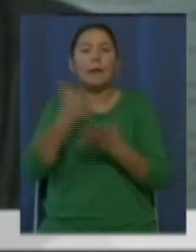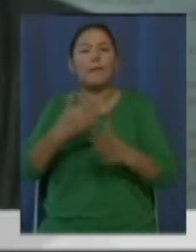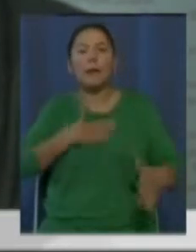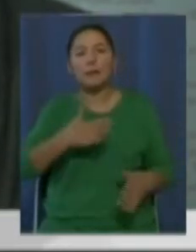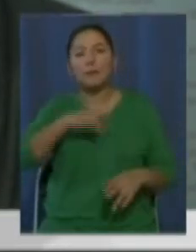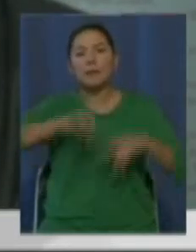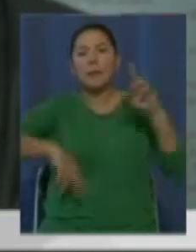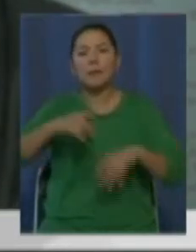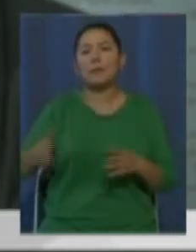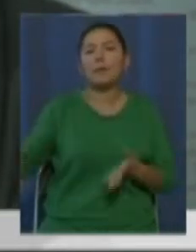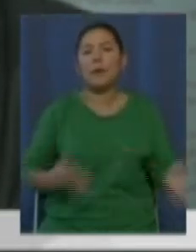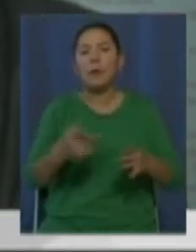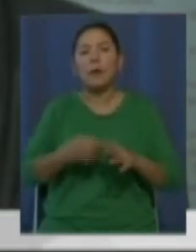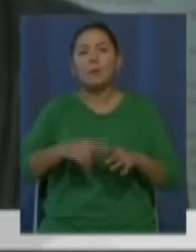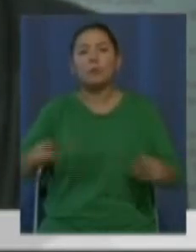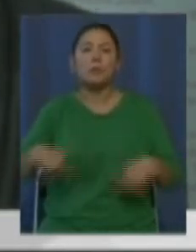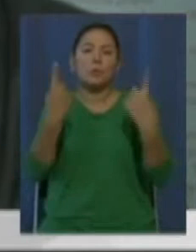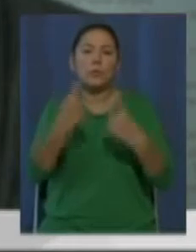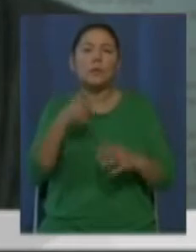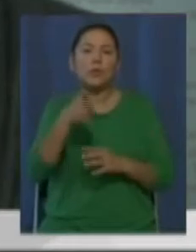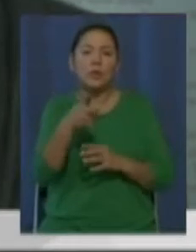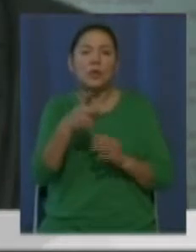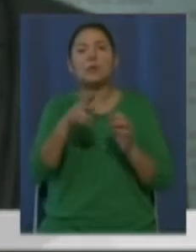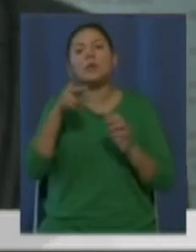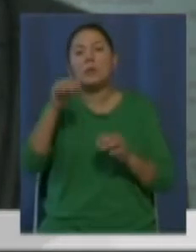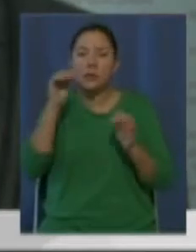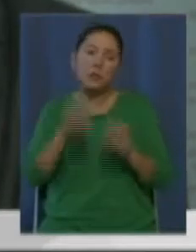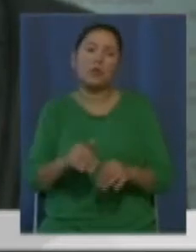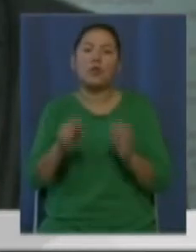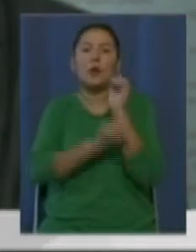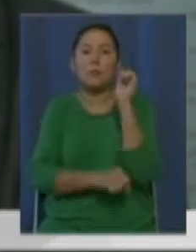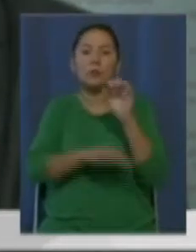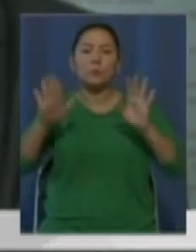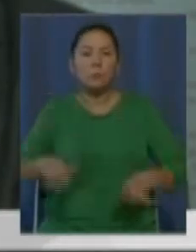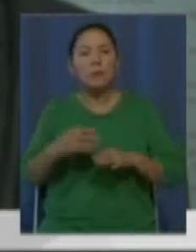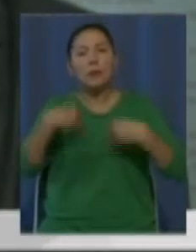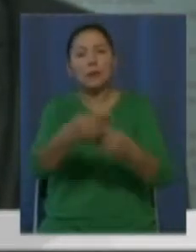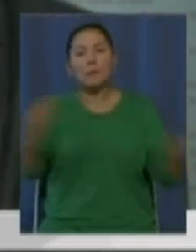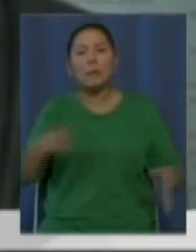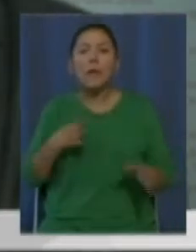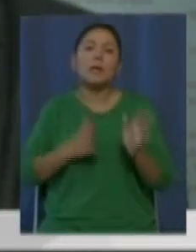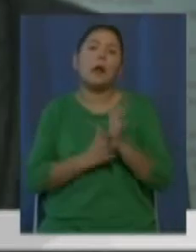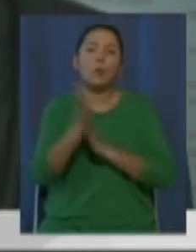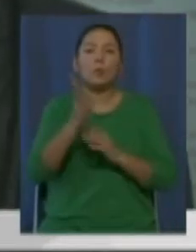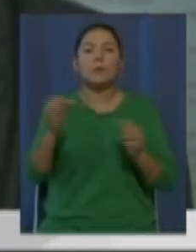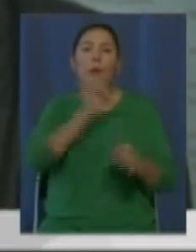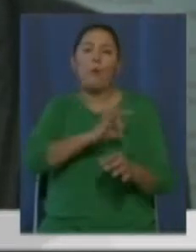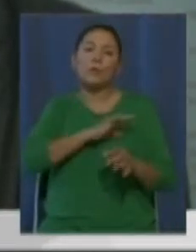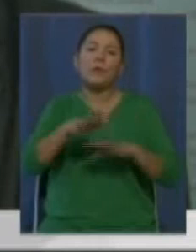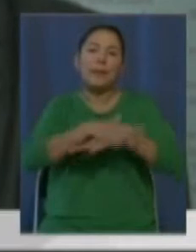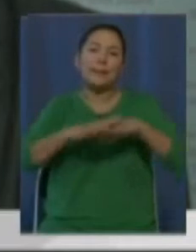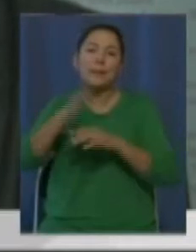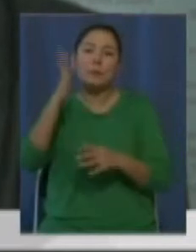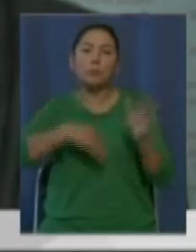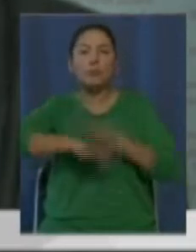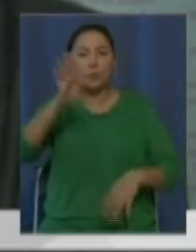мемлекетіміздің басшысының жоспарын орындау үшін халық көмектесу керек қой. Түсінгесін, жұмыс істеу керек. Жұмыс істемейтін аспанын маған бер